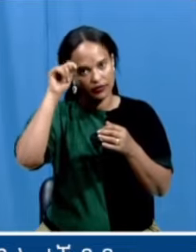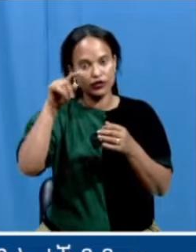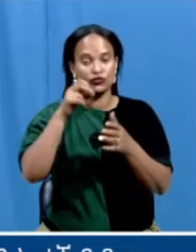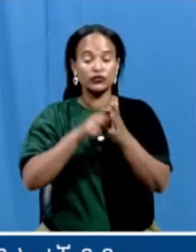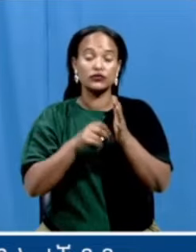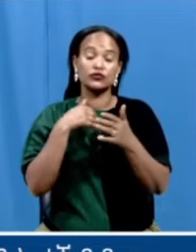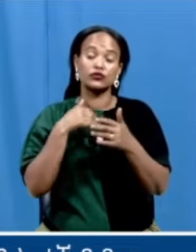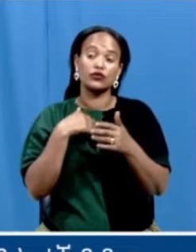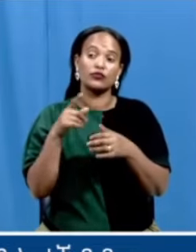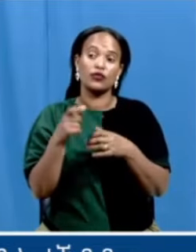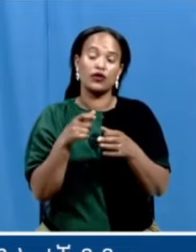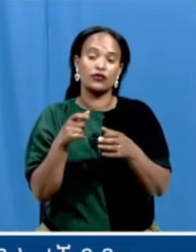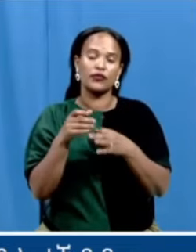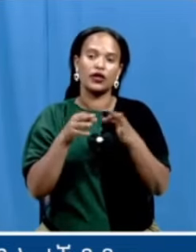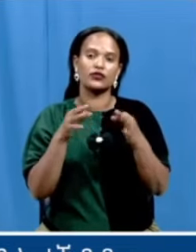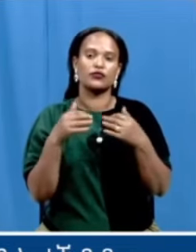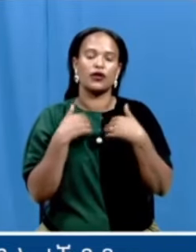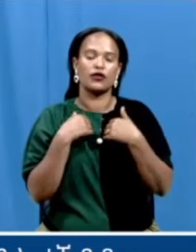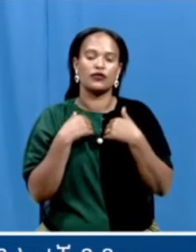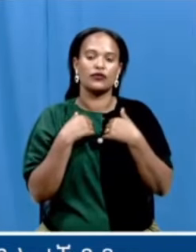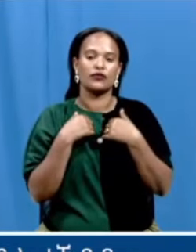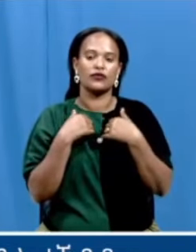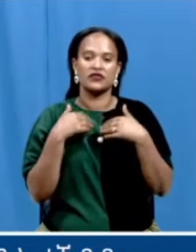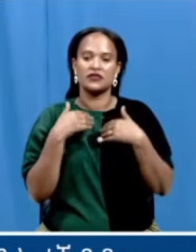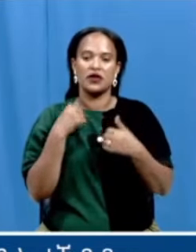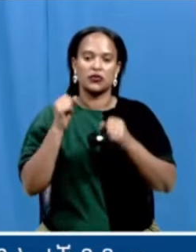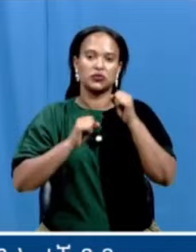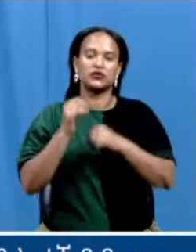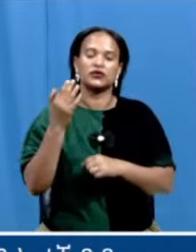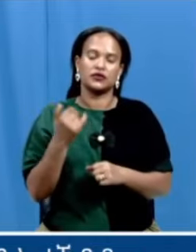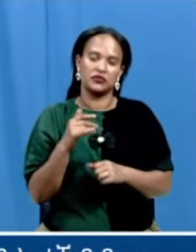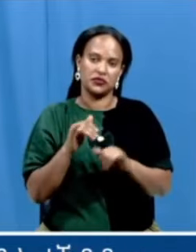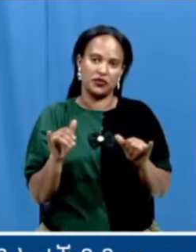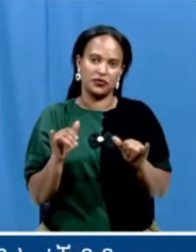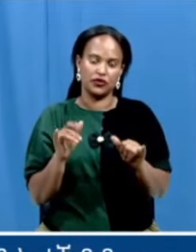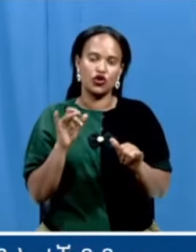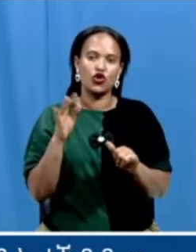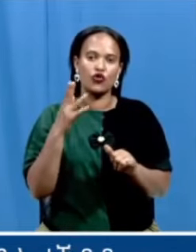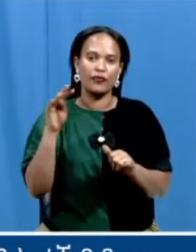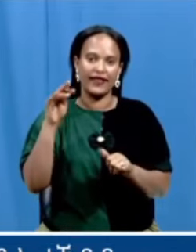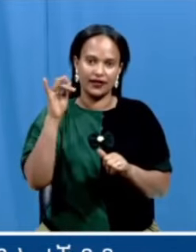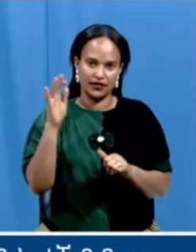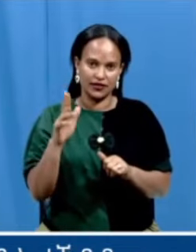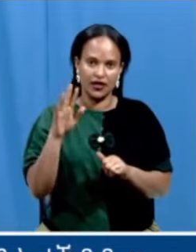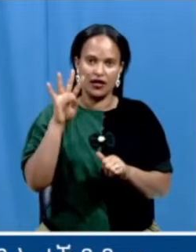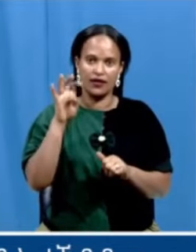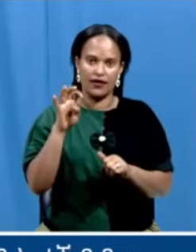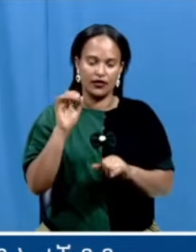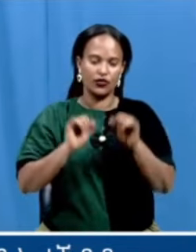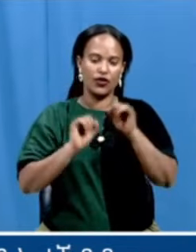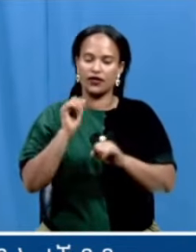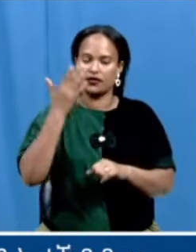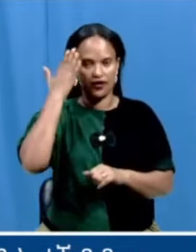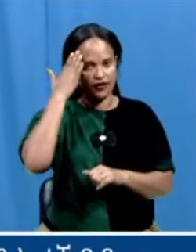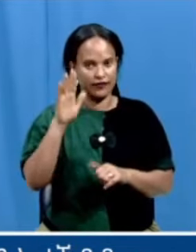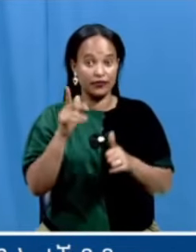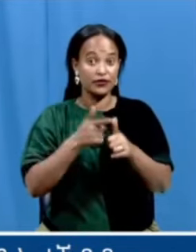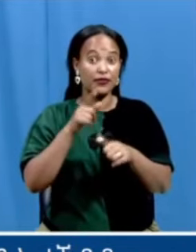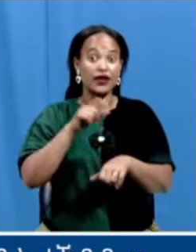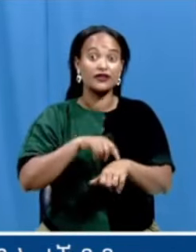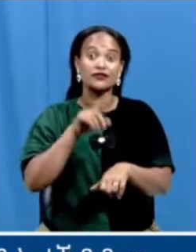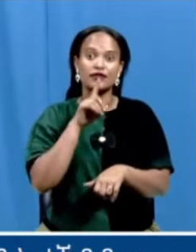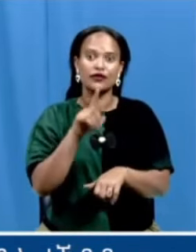ውፅኢት ሕጉሳት ምዃኖም ግን ገሊፆም እዮም። ወደሳል ውድድር እንዲዩ ያው ክሮኖሜትር 4 ኪሎ ሜትር ተወዳዲርና ንፈልጢ ንመጀመርታ